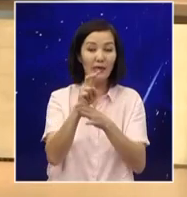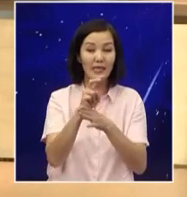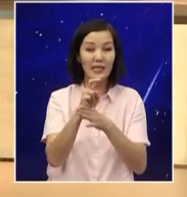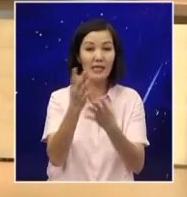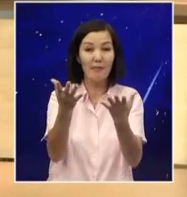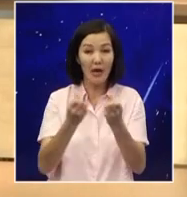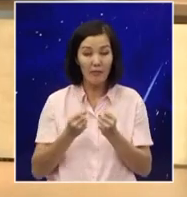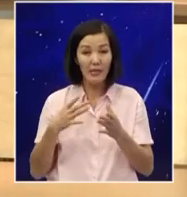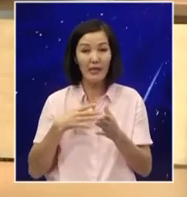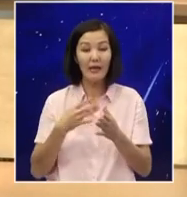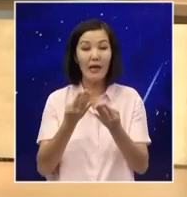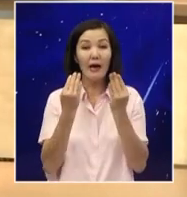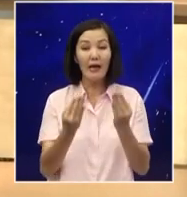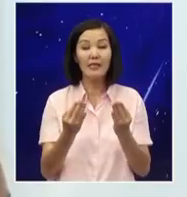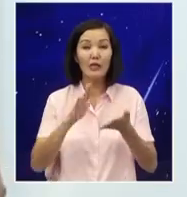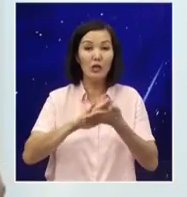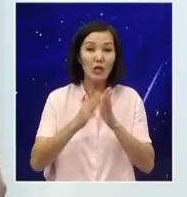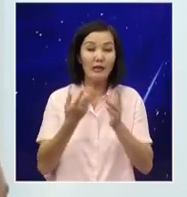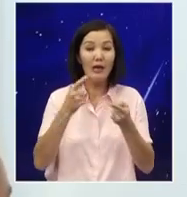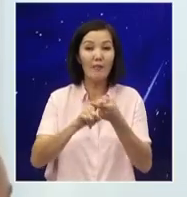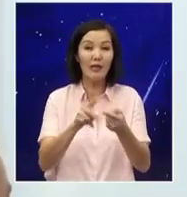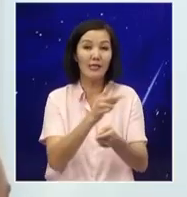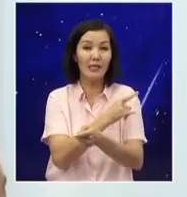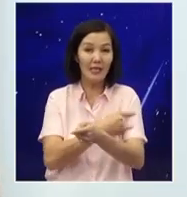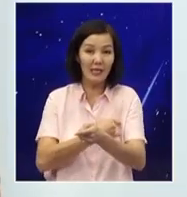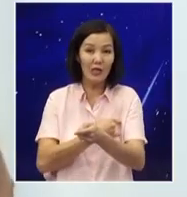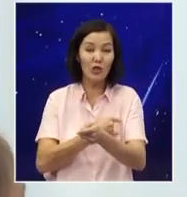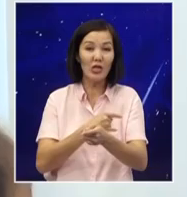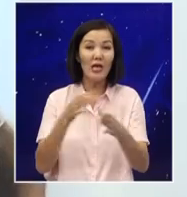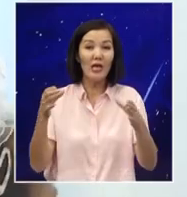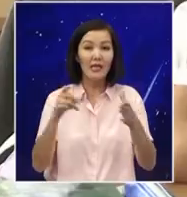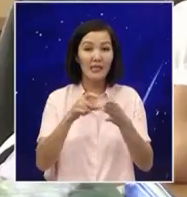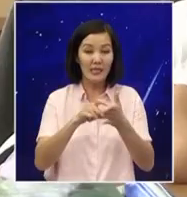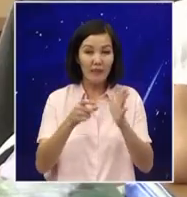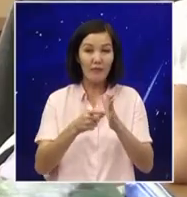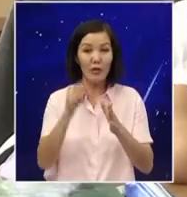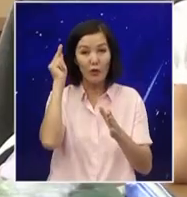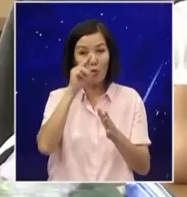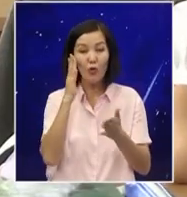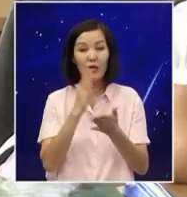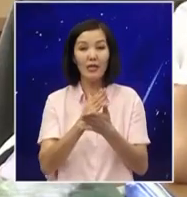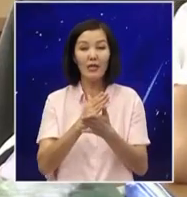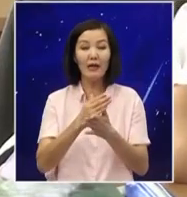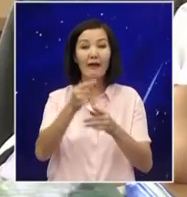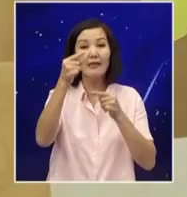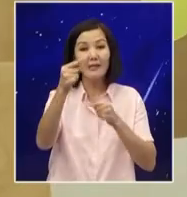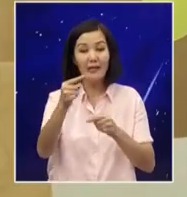Пандемия жағдайына байланысты олар кезекші сыныптарда оқытылады. Жаңа форматқа сай білім мекемесінде санитарлық талаптың сақталуымен